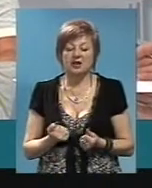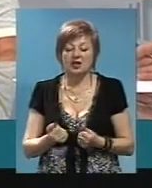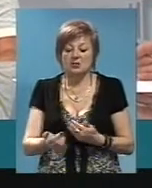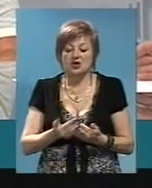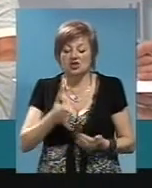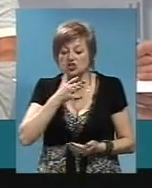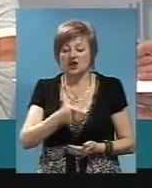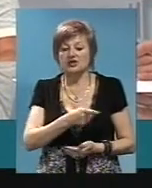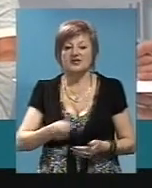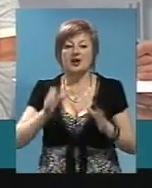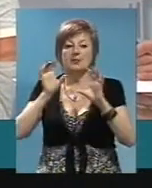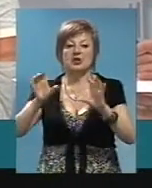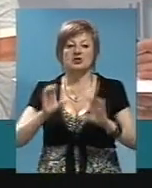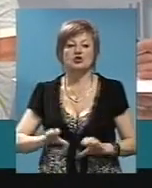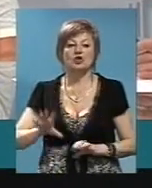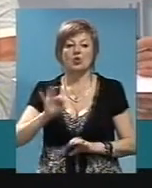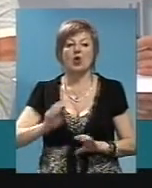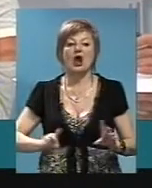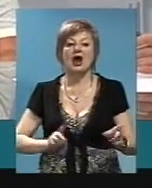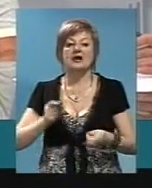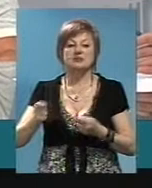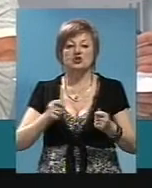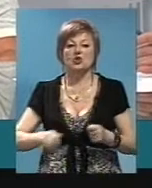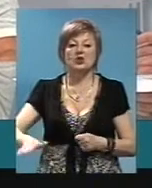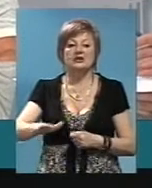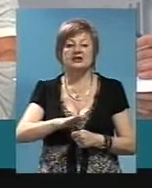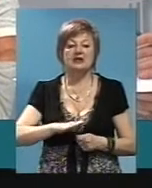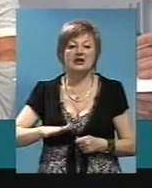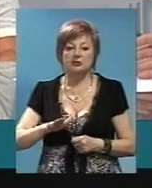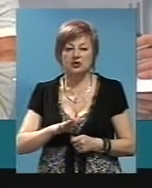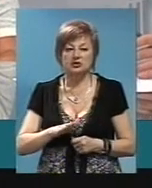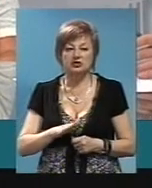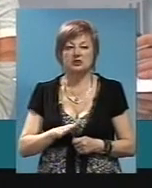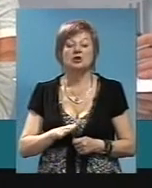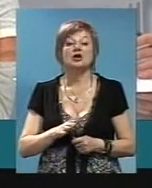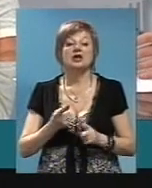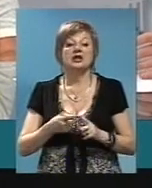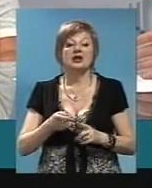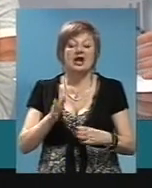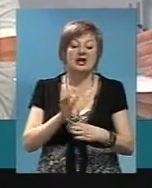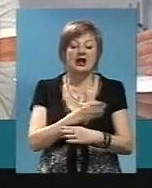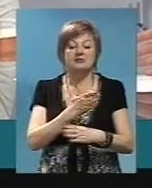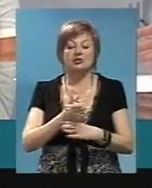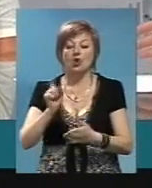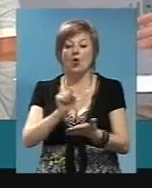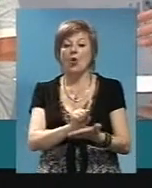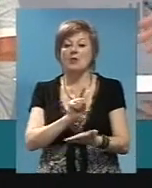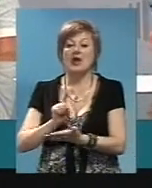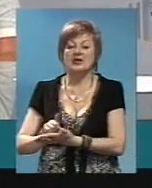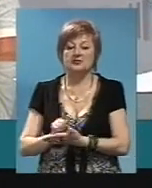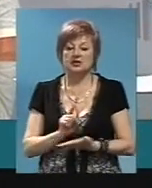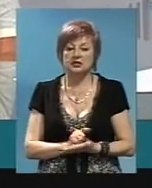якнайближчий час закон про адміністративно-територіальний устрій і розмежувати повноваження